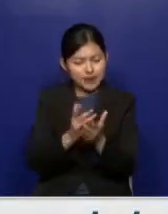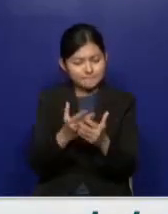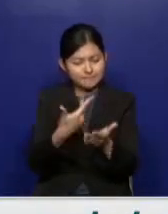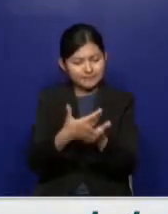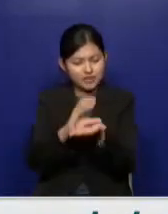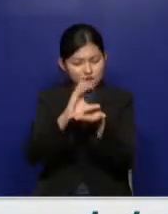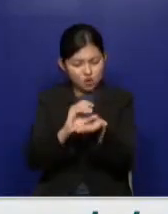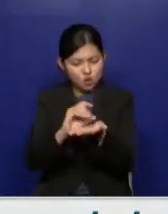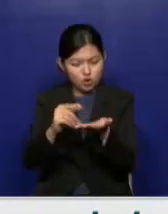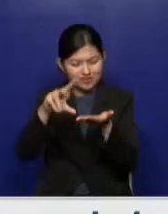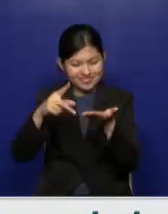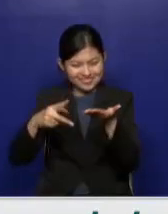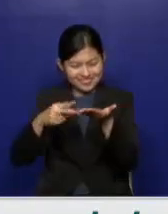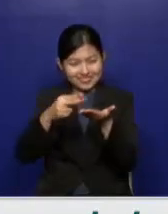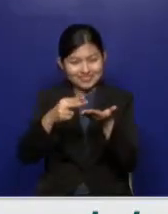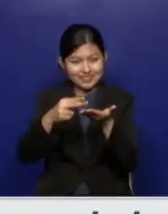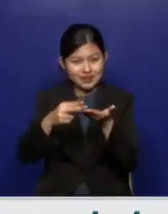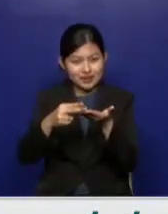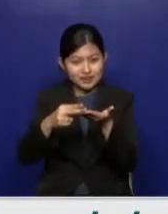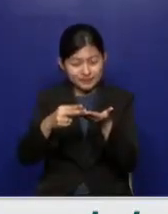ในส่วนของงบกลางลงมาตรา6